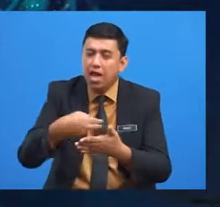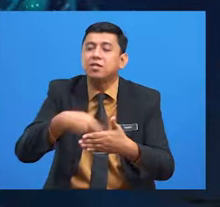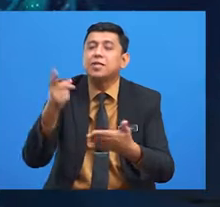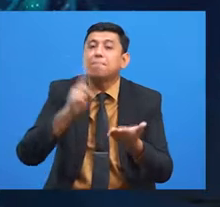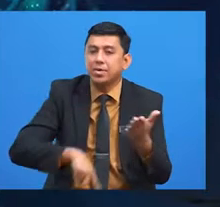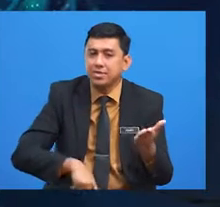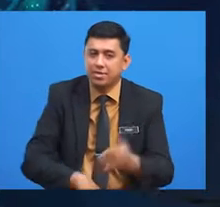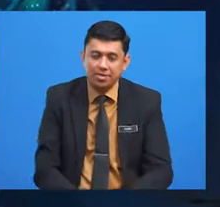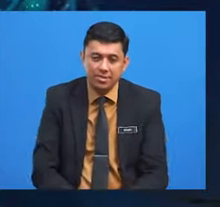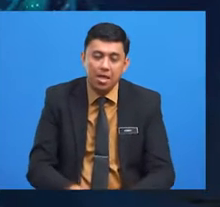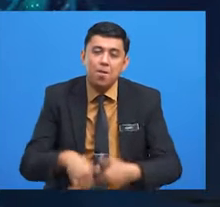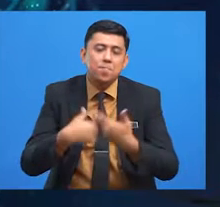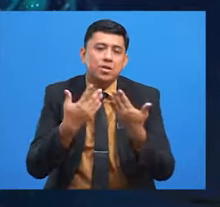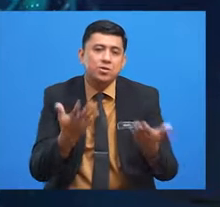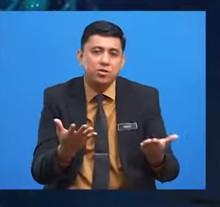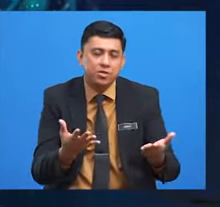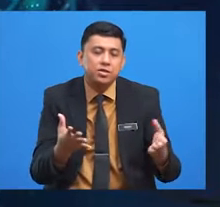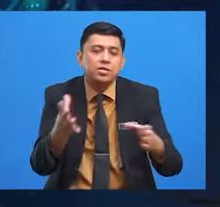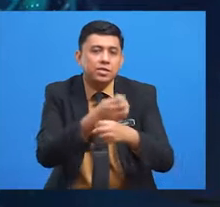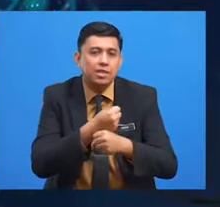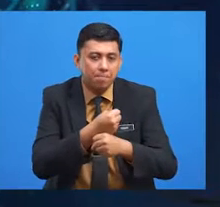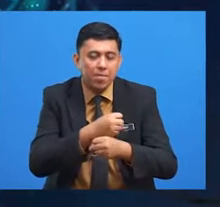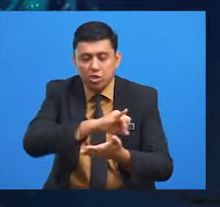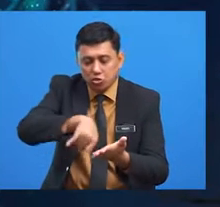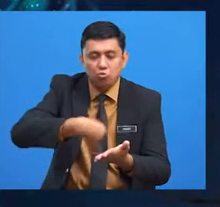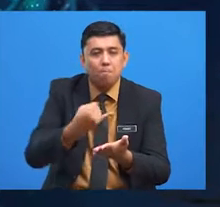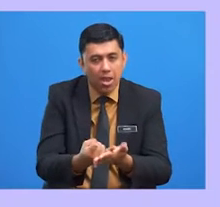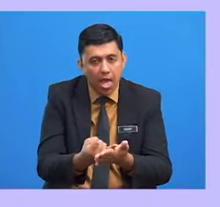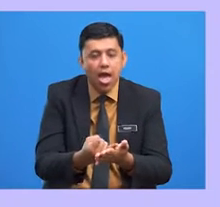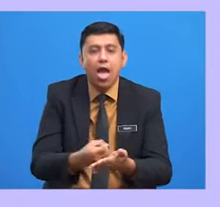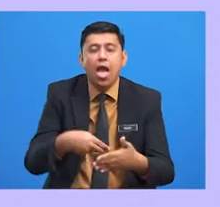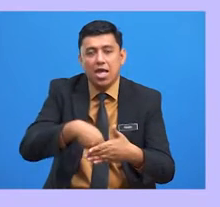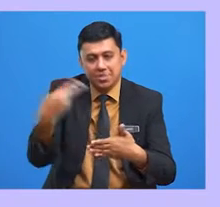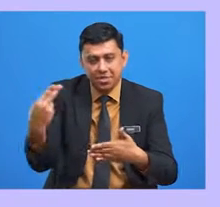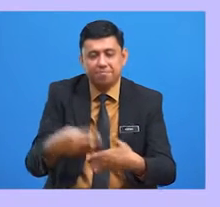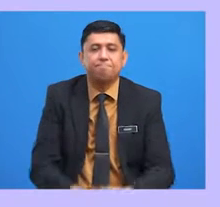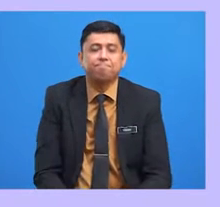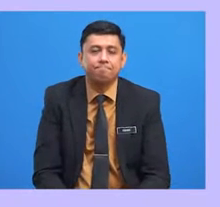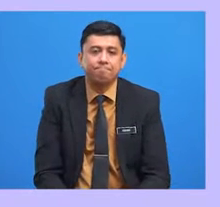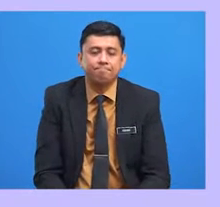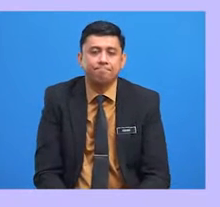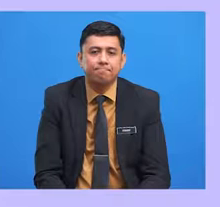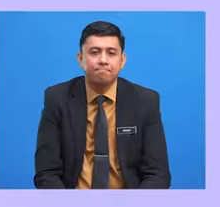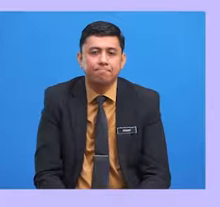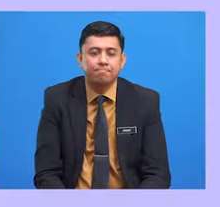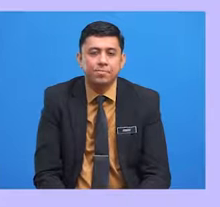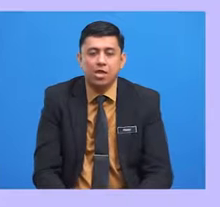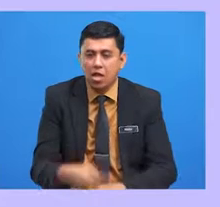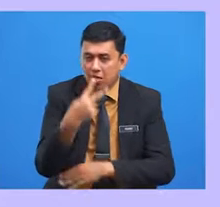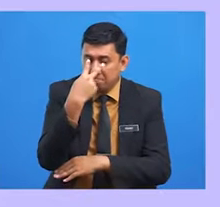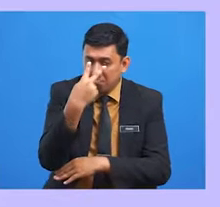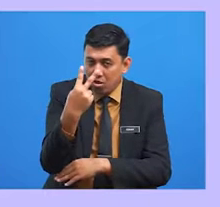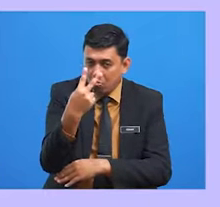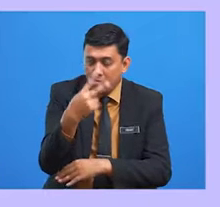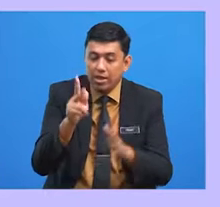hasil? Bagaimana cara untuk memperolehi jumlah hasil? Mari kita lihat situasi dalam